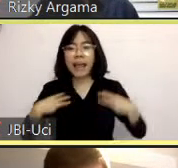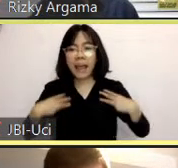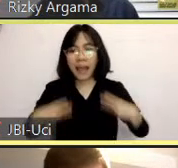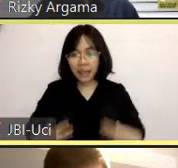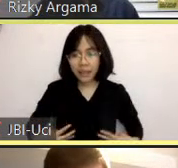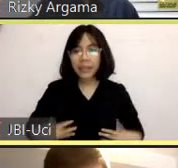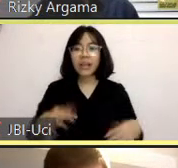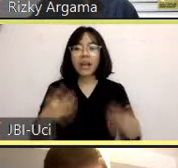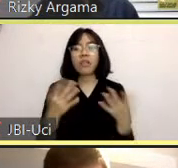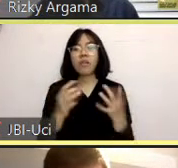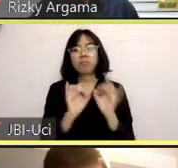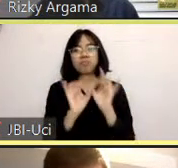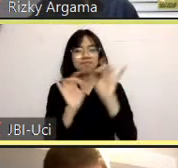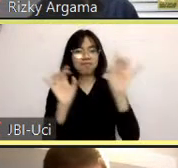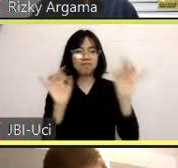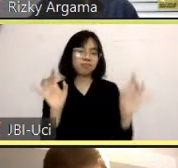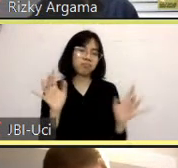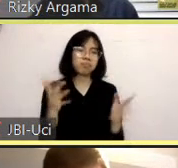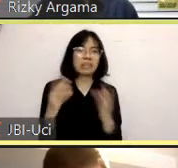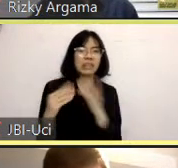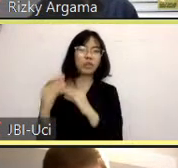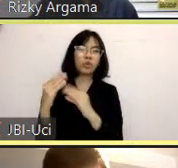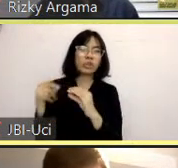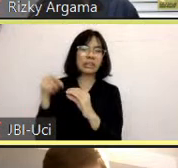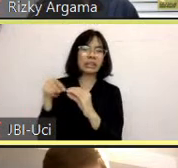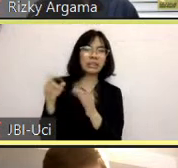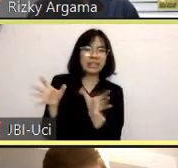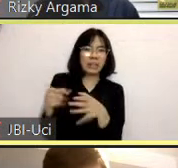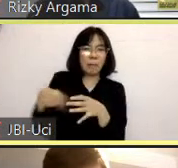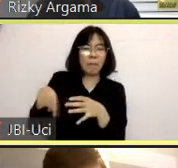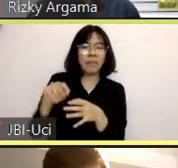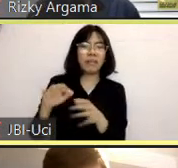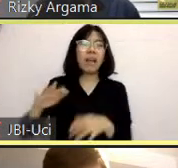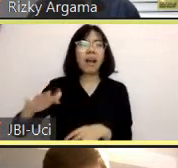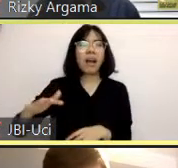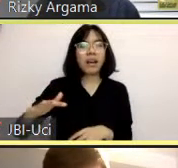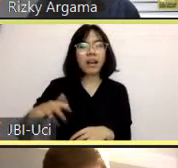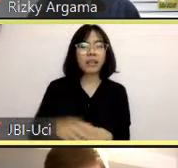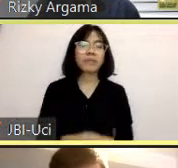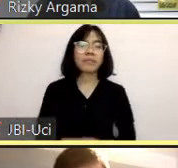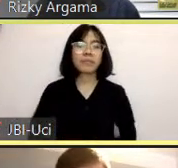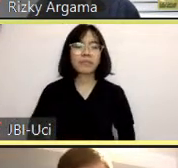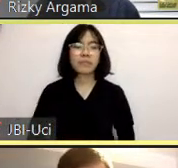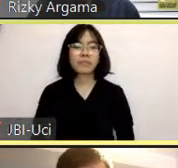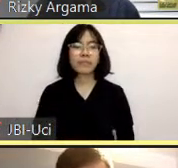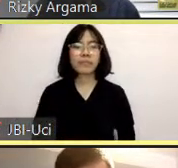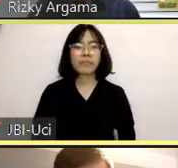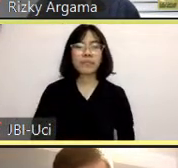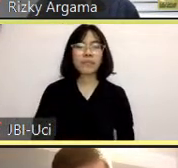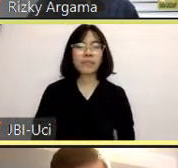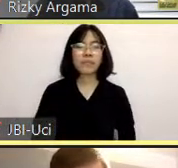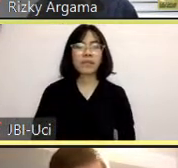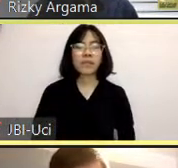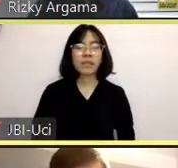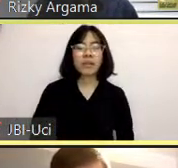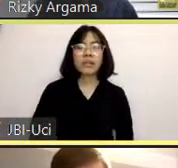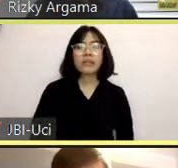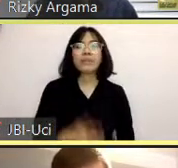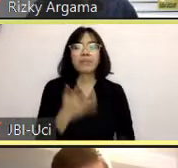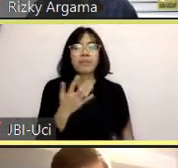dikembangkan ke depan diskusi di sektor ini. Bahkan dari segi nama aja, ya bukan hanya di Indonesia sih,